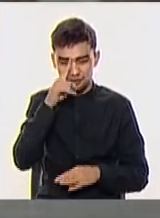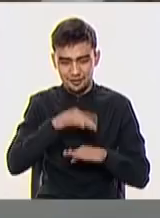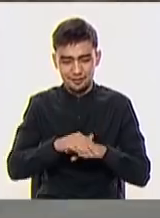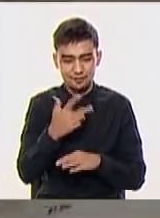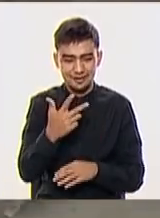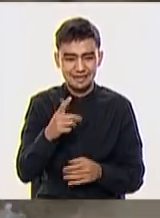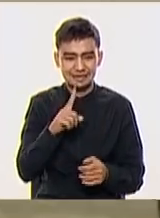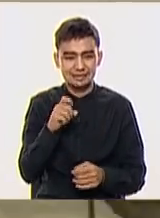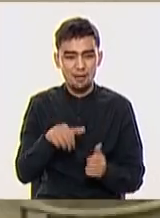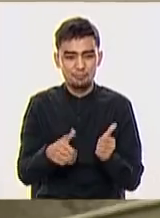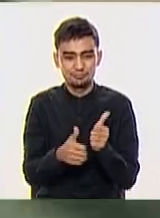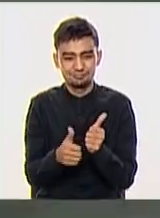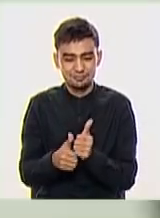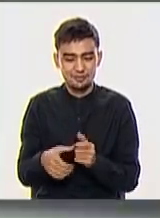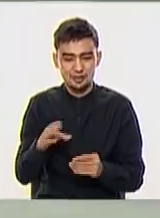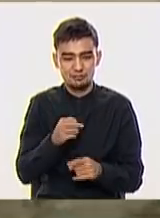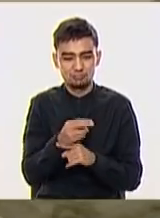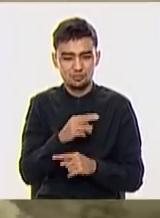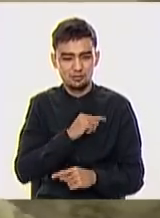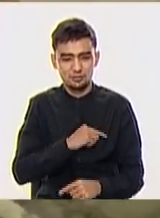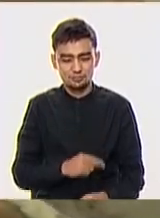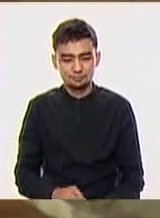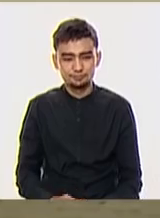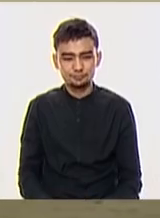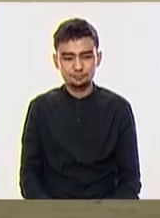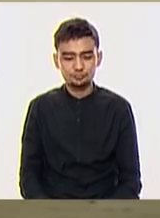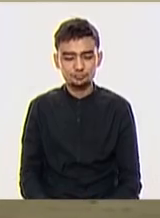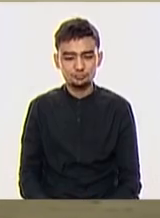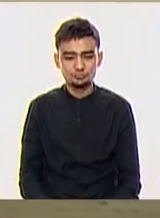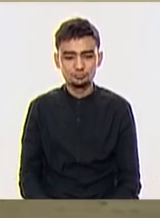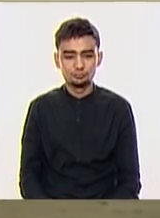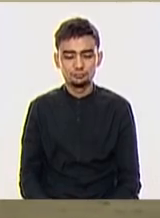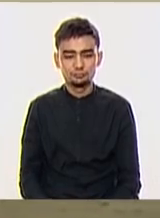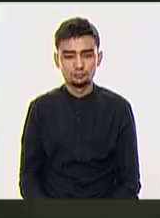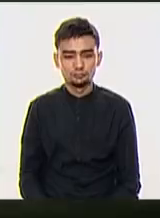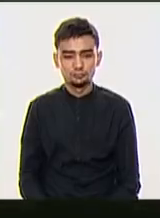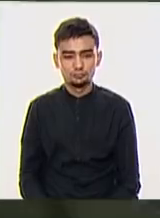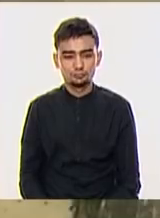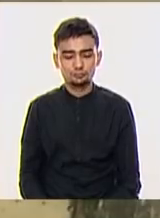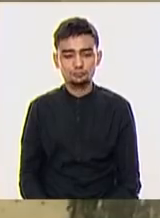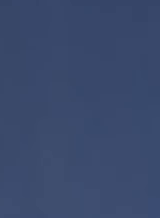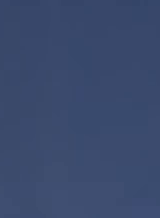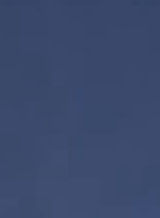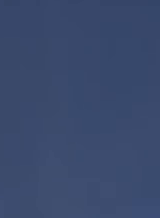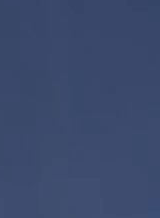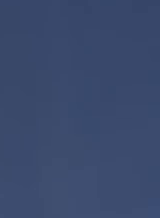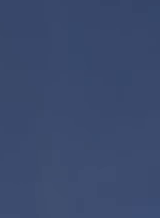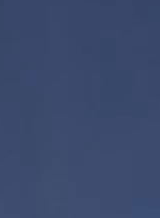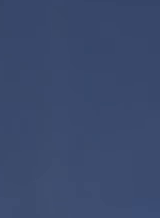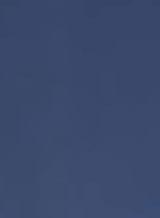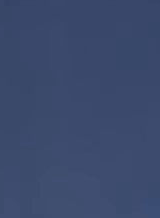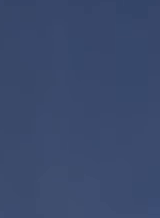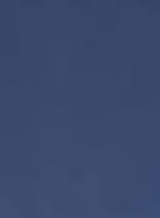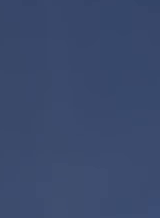3 орынбасары қызметінен кеткен. Әйгерім Ердәулет, Сергей Шуйскин, Форум бюро, Алматы облысы. Тікелей